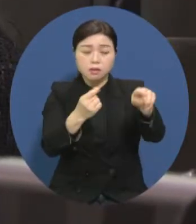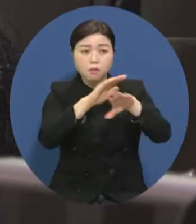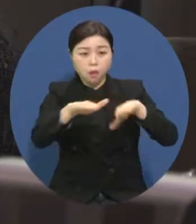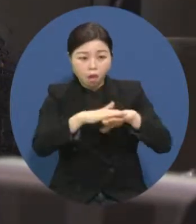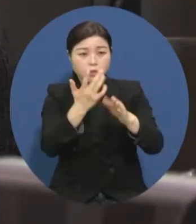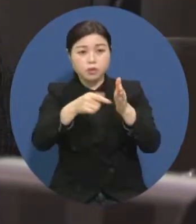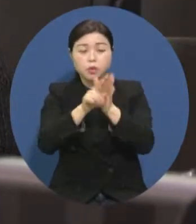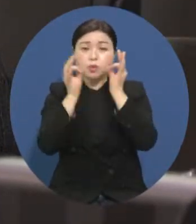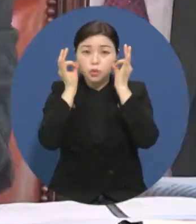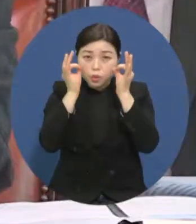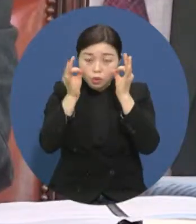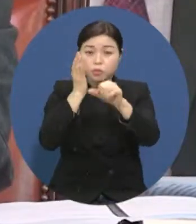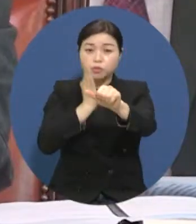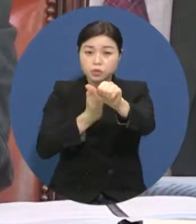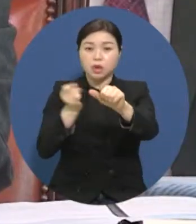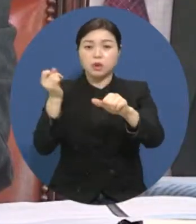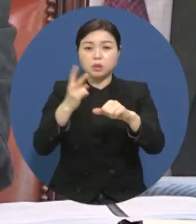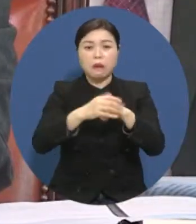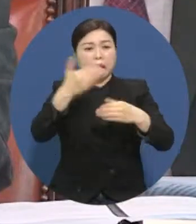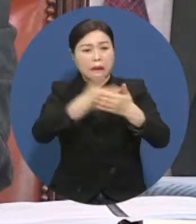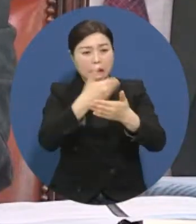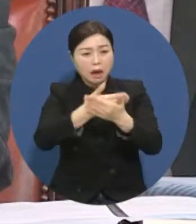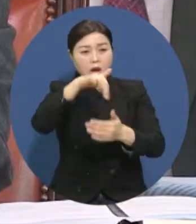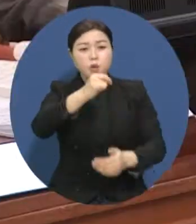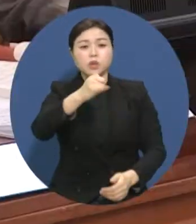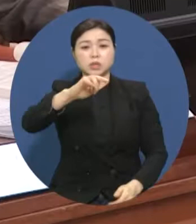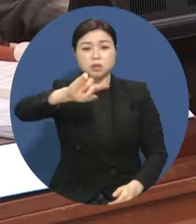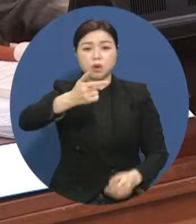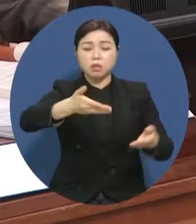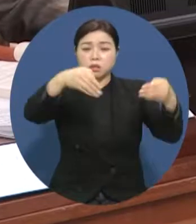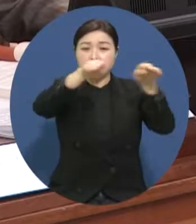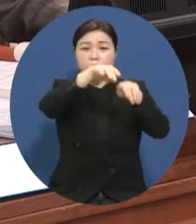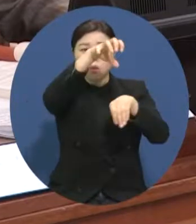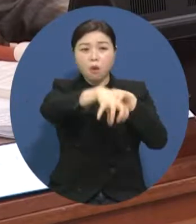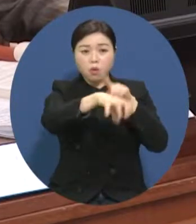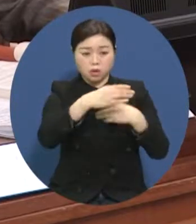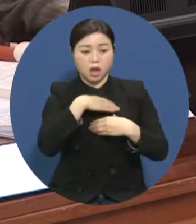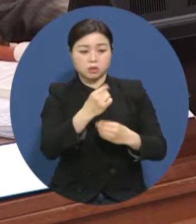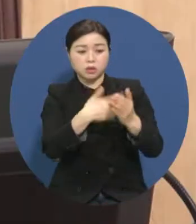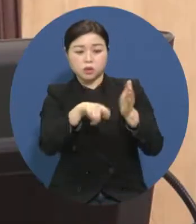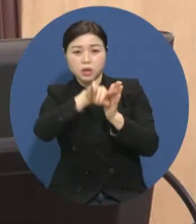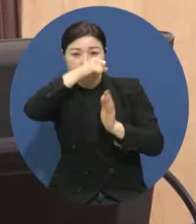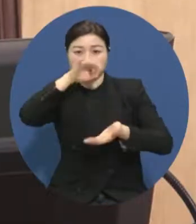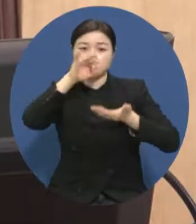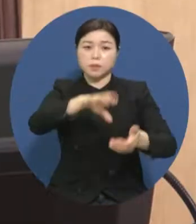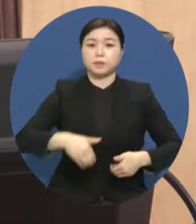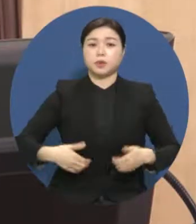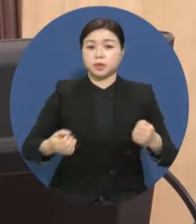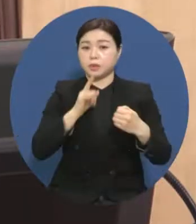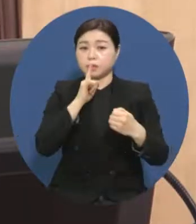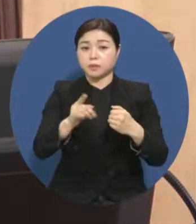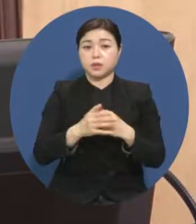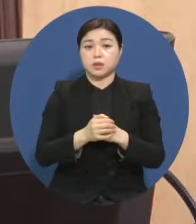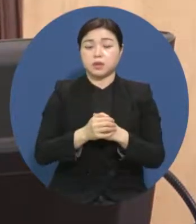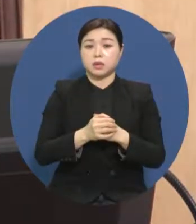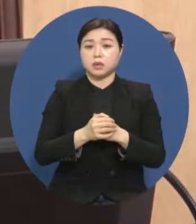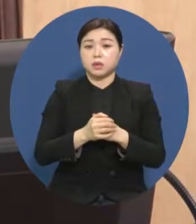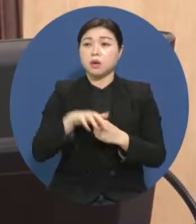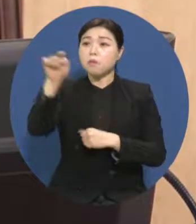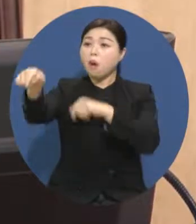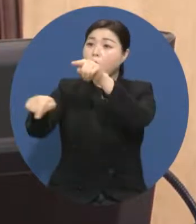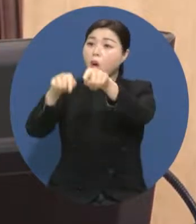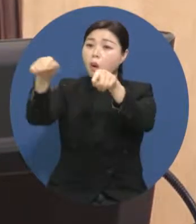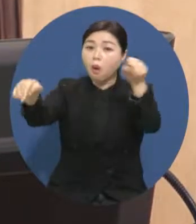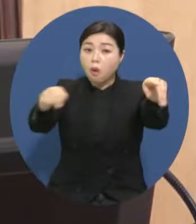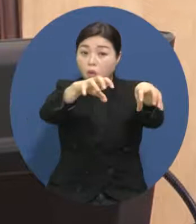촉구하는 한편 노후 고시원 안전대책 마련을 위한 예산 증액을 요구했습니다. 먼 거리에 있는 곳을